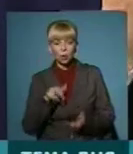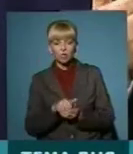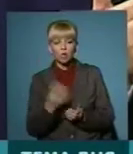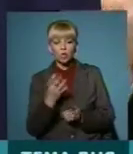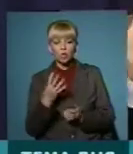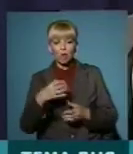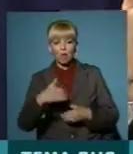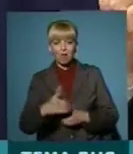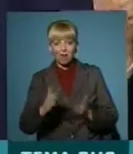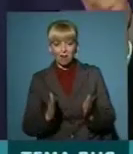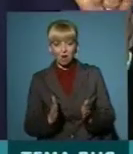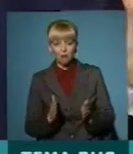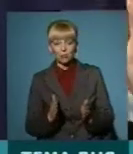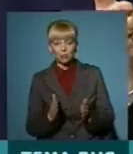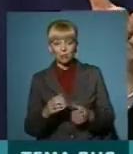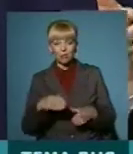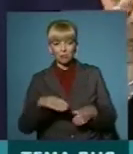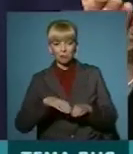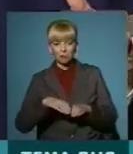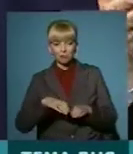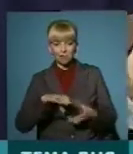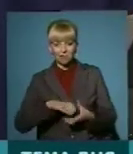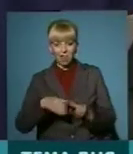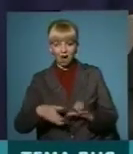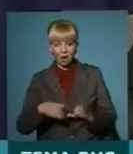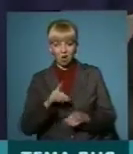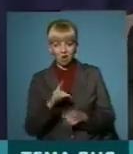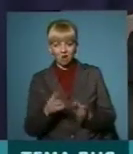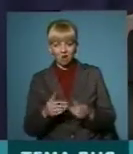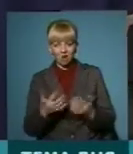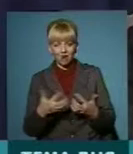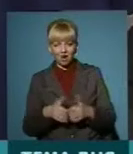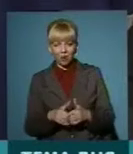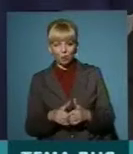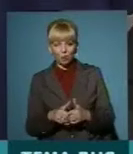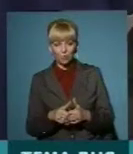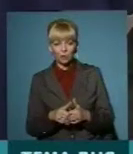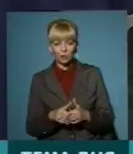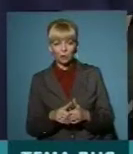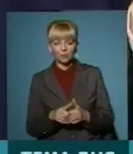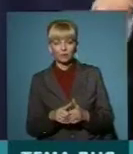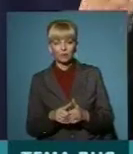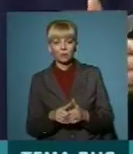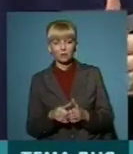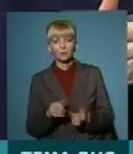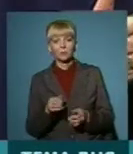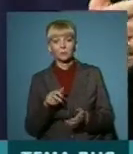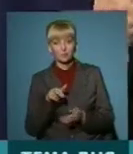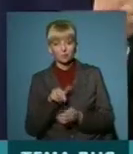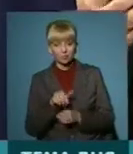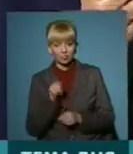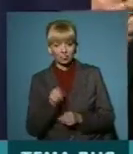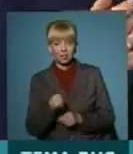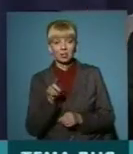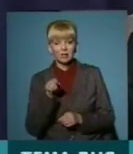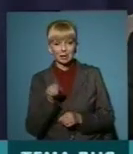4-го реактора, были в Припяти, чтобы не было там каких-то там моментов, где Чернобыль, где Припять. Приходим до 4-го реактора, вот